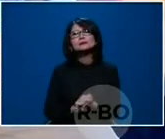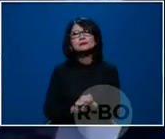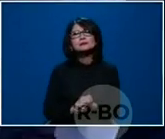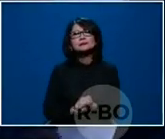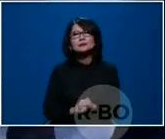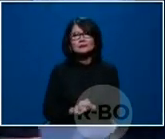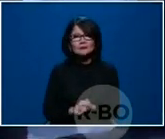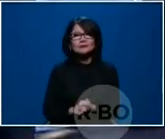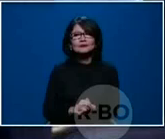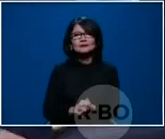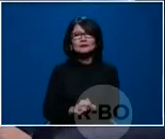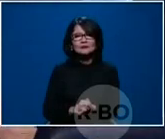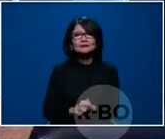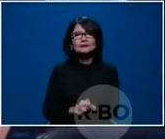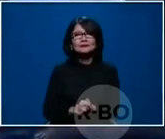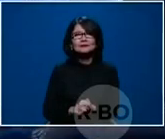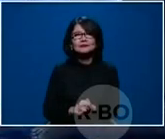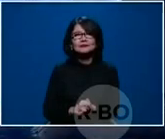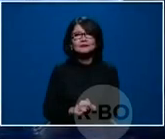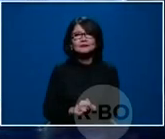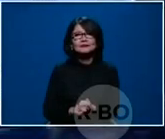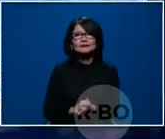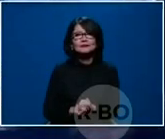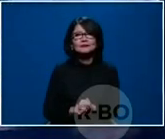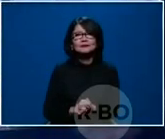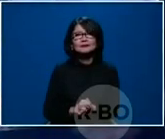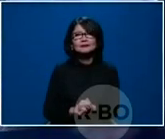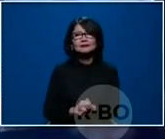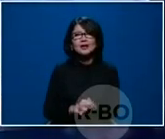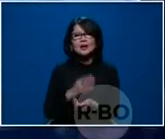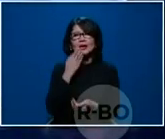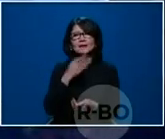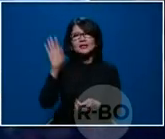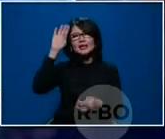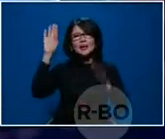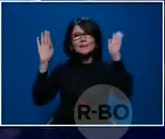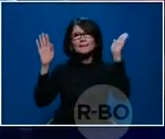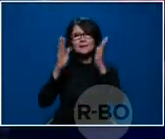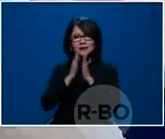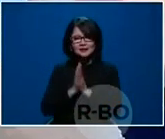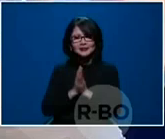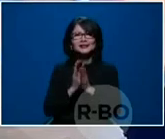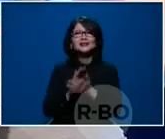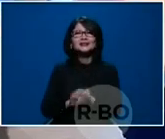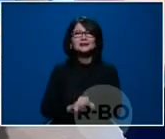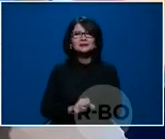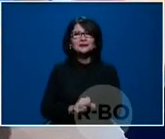dimulai silakan Terima kasih Asalamualaikum Pak Menteri Eh Pak